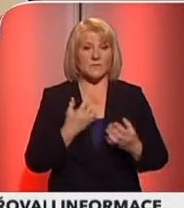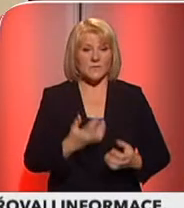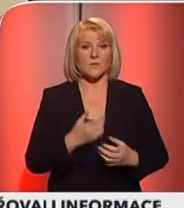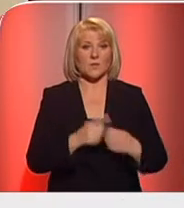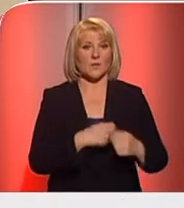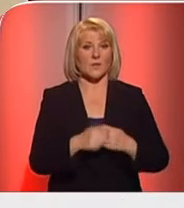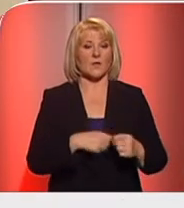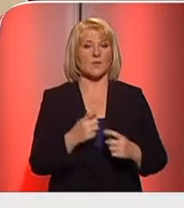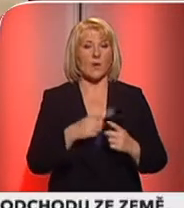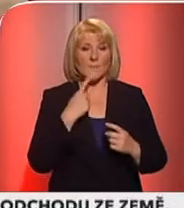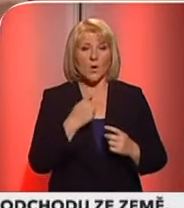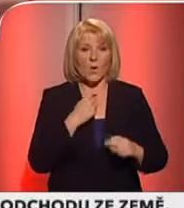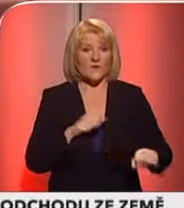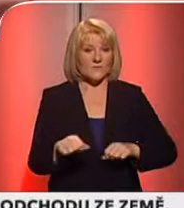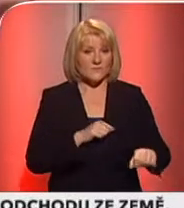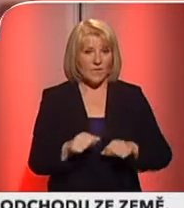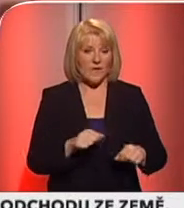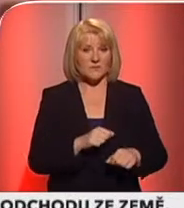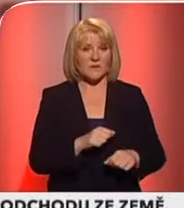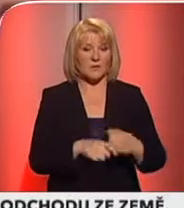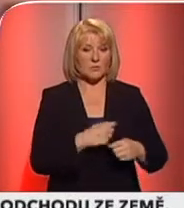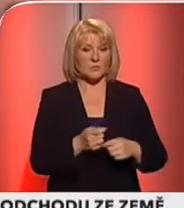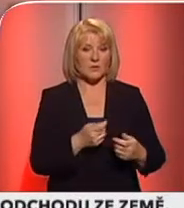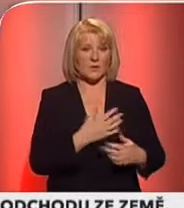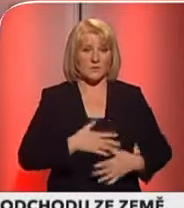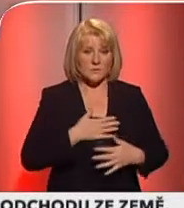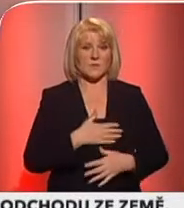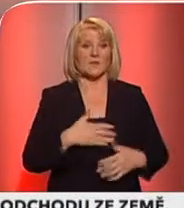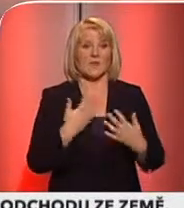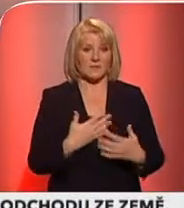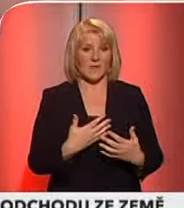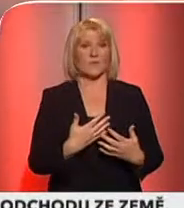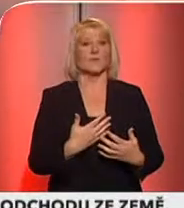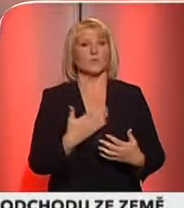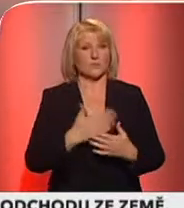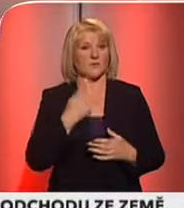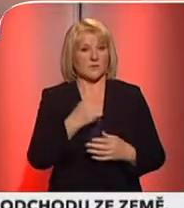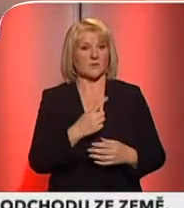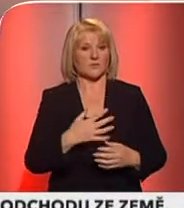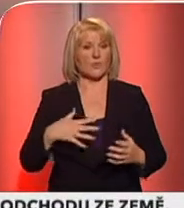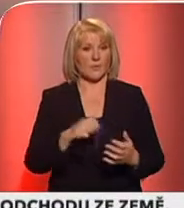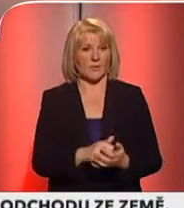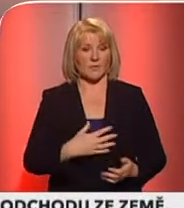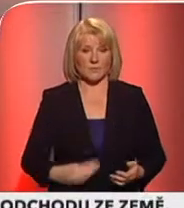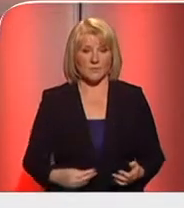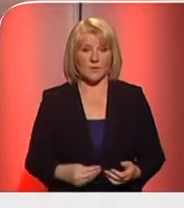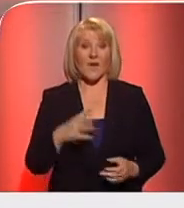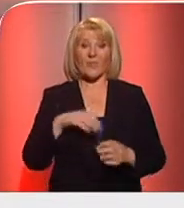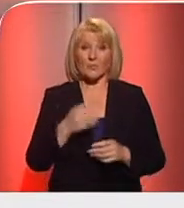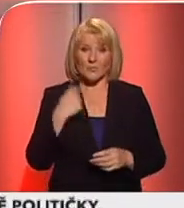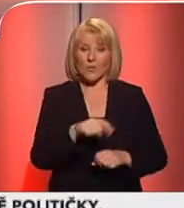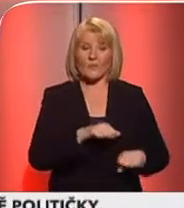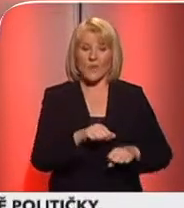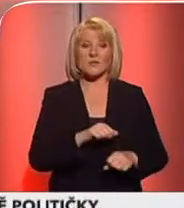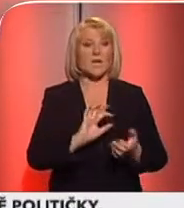provedla Topolánkova vláda, proti kterému jsme taky protestovali. A teď sbíráme ty plody. A v té vládě mimochodem byl i ministr Kalousek, byl i